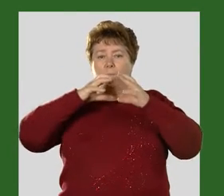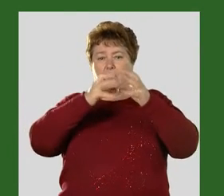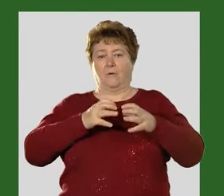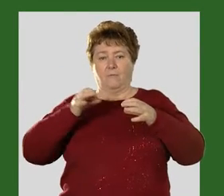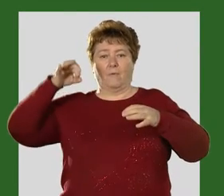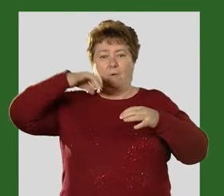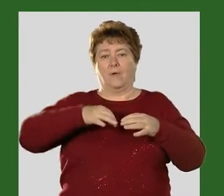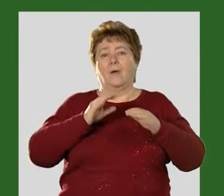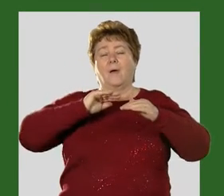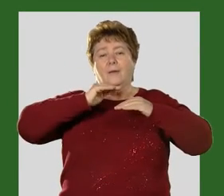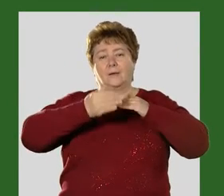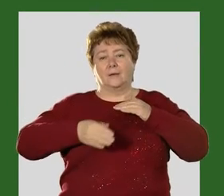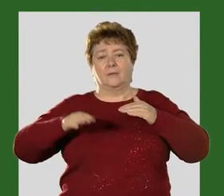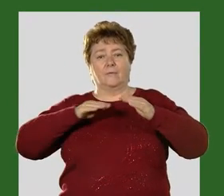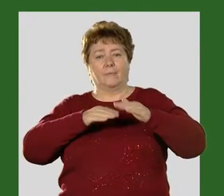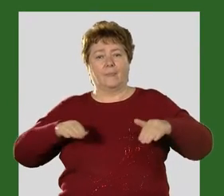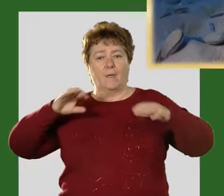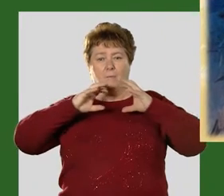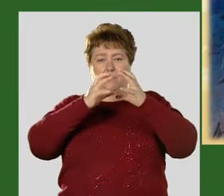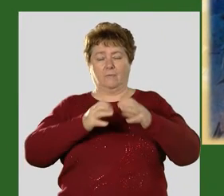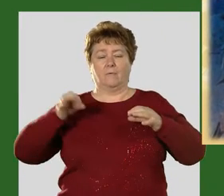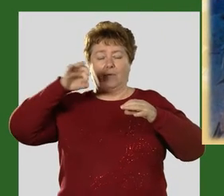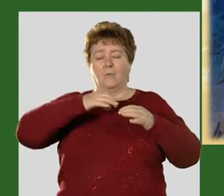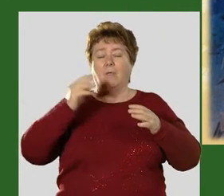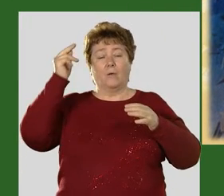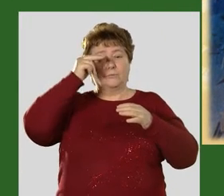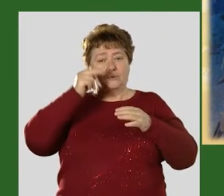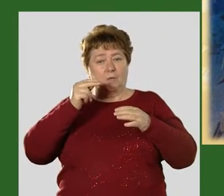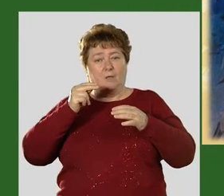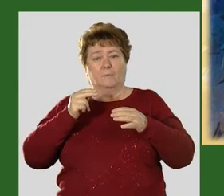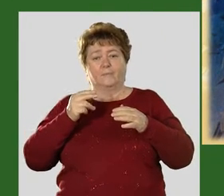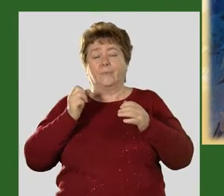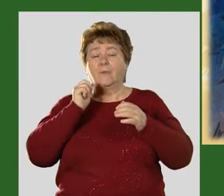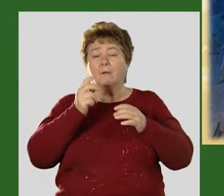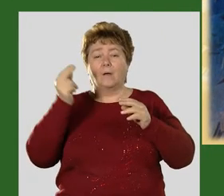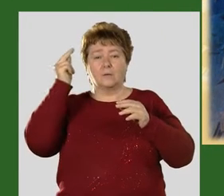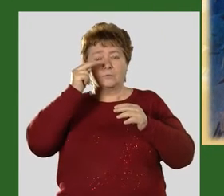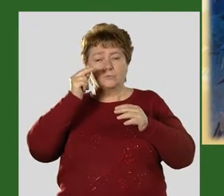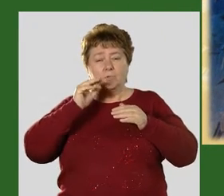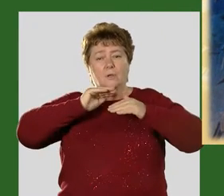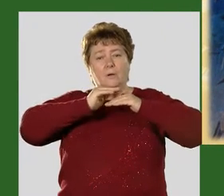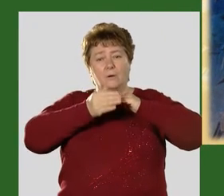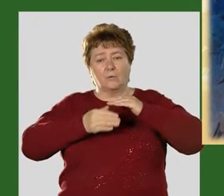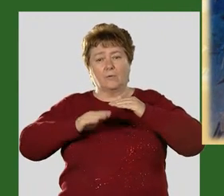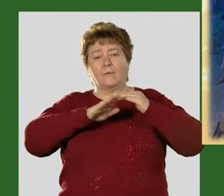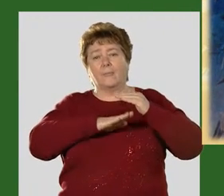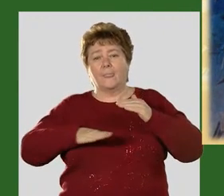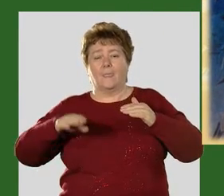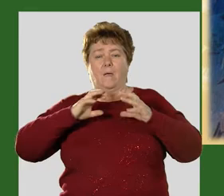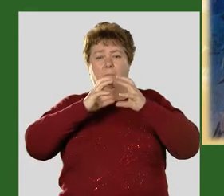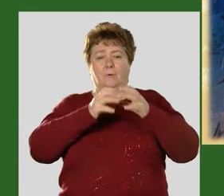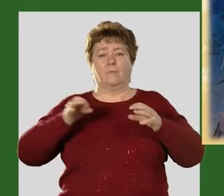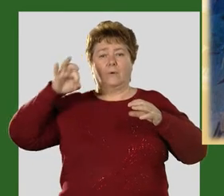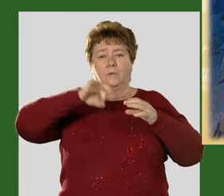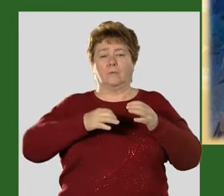– рельеф дна Мирового океана. На уроке мы узнаем, как изучают рельеф дна Мирового